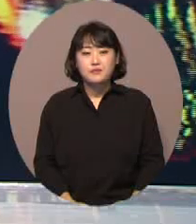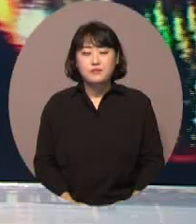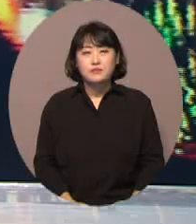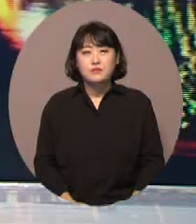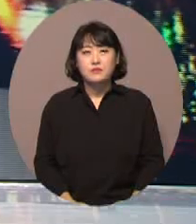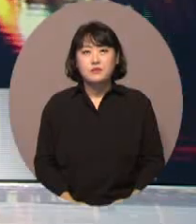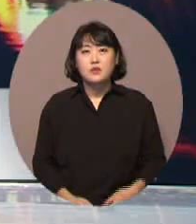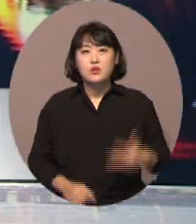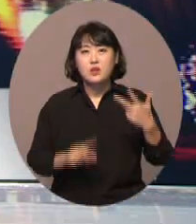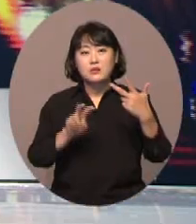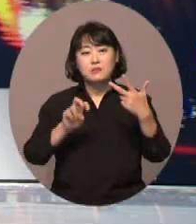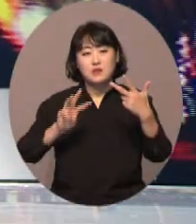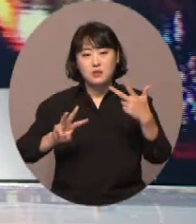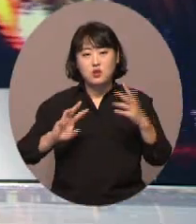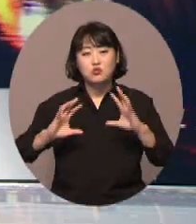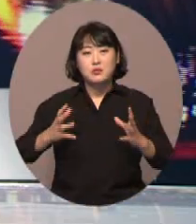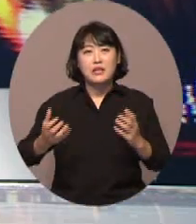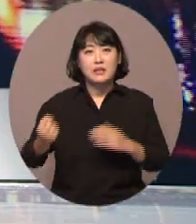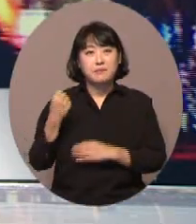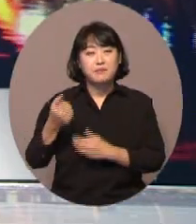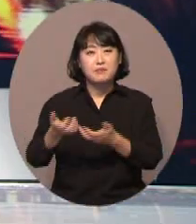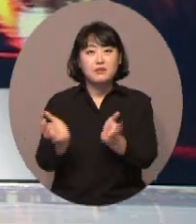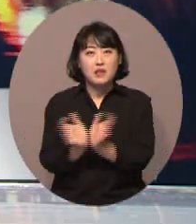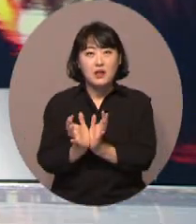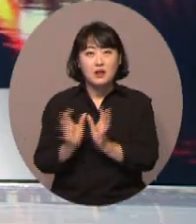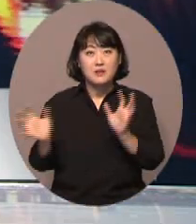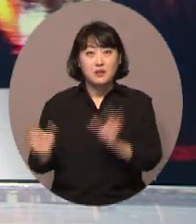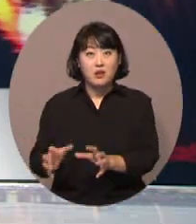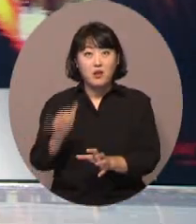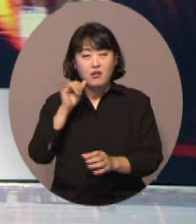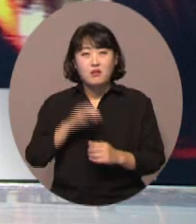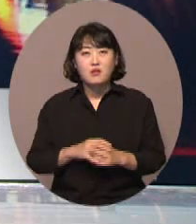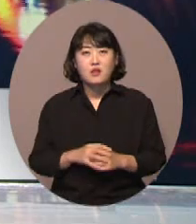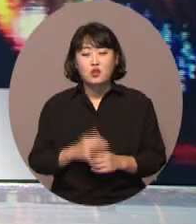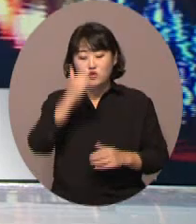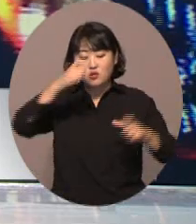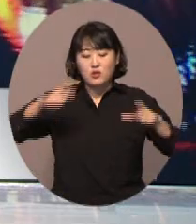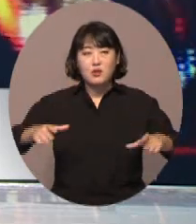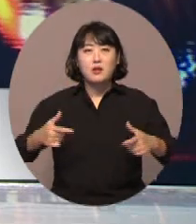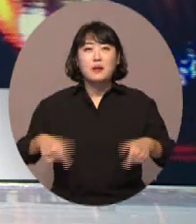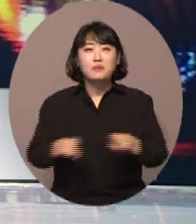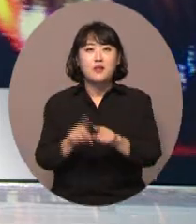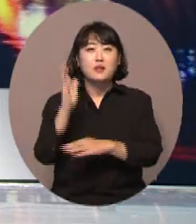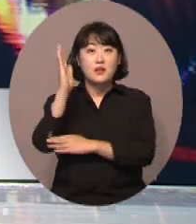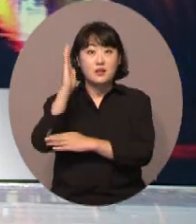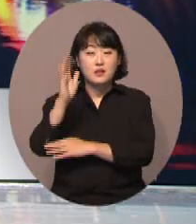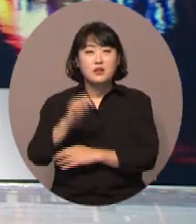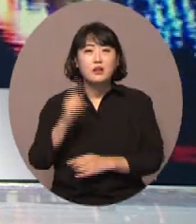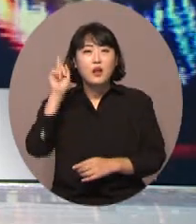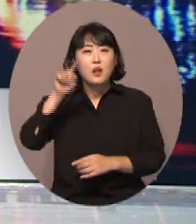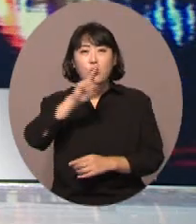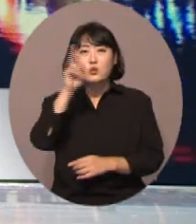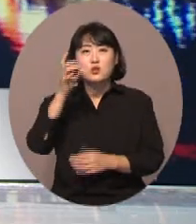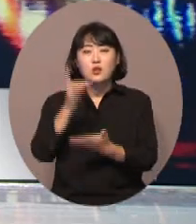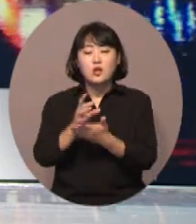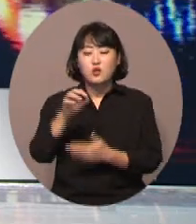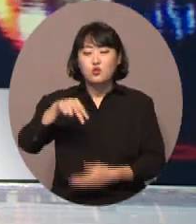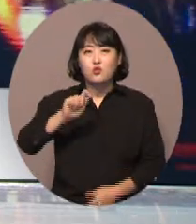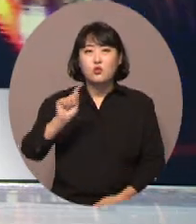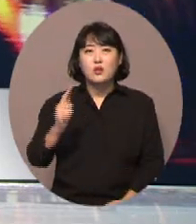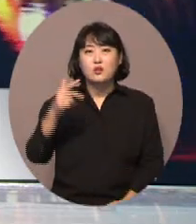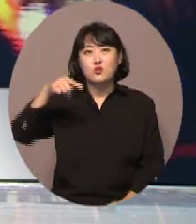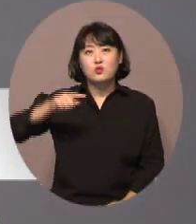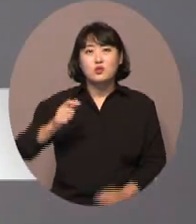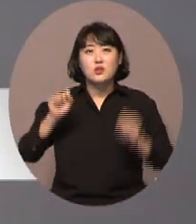오늘 23일 국민의힘 전당대회가 예정된 가운데 충청권 합동연설회가 내일 오후 천안 유관순 체육관에서